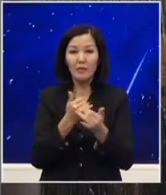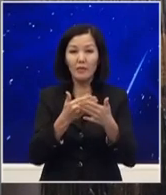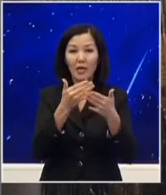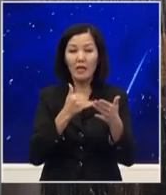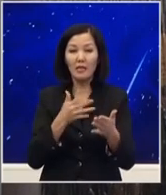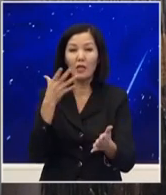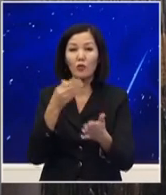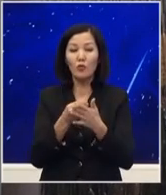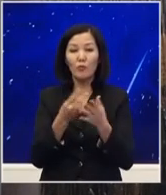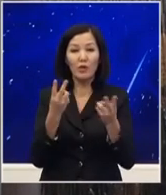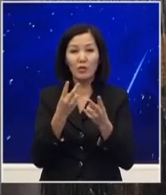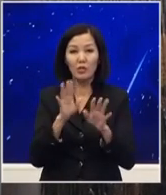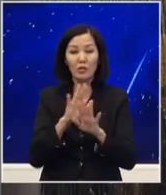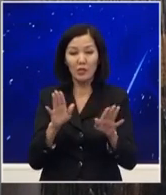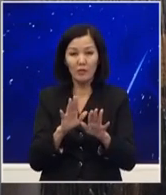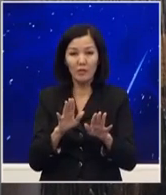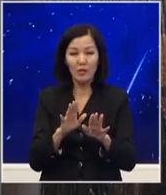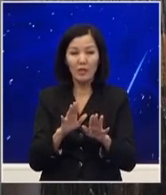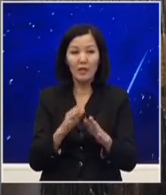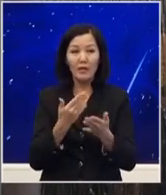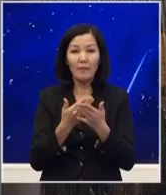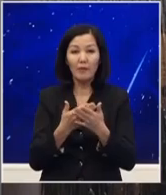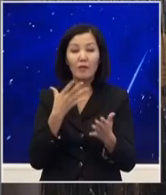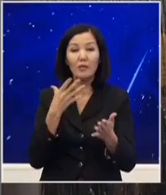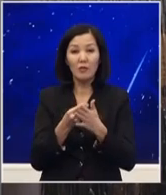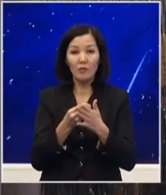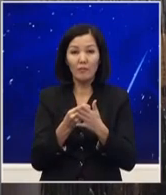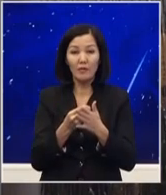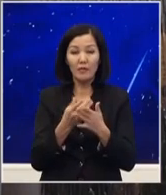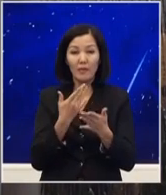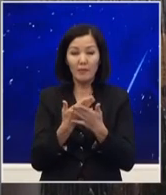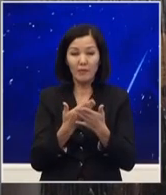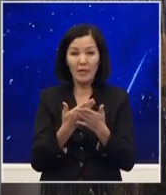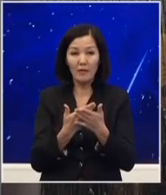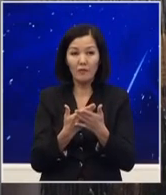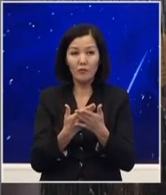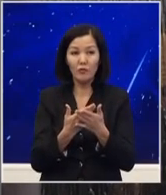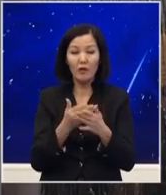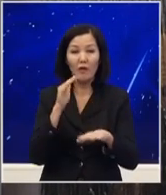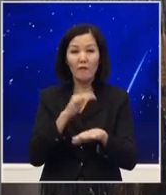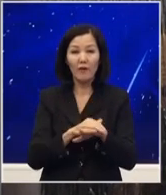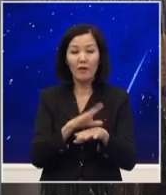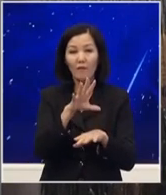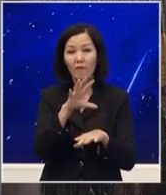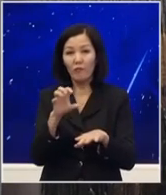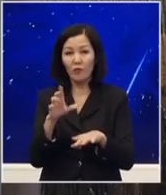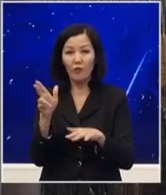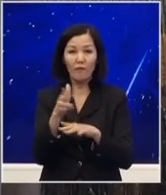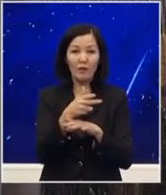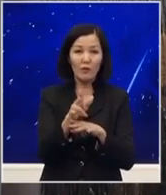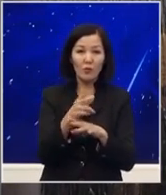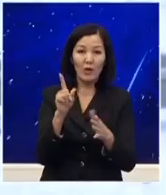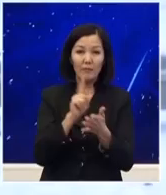төлем жасаудан бас тартыңыз. Жасағанның өзінде алаяқтың қылмысын дәлелдеу үшін дәйек ретінде фото, видеоны